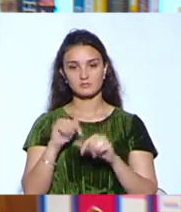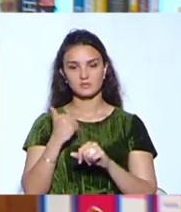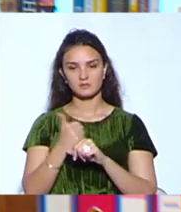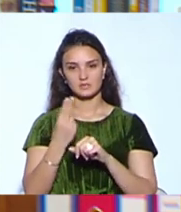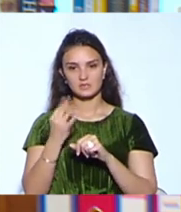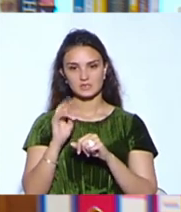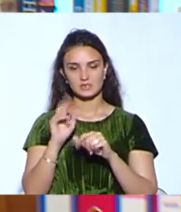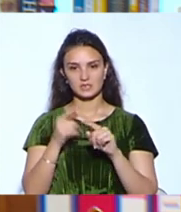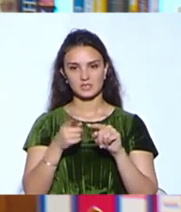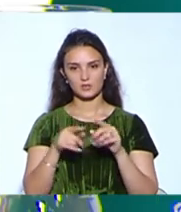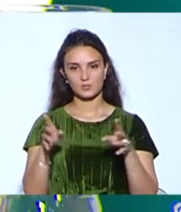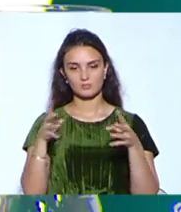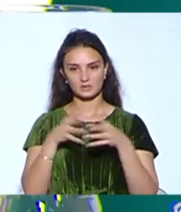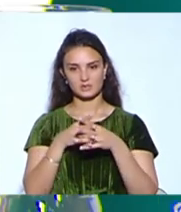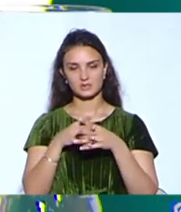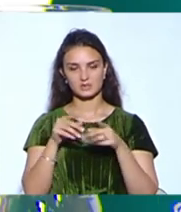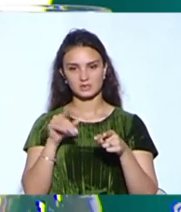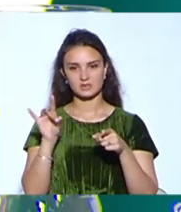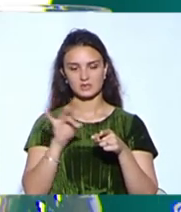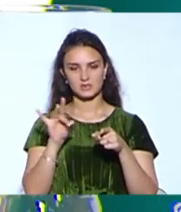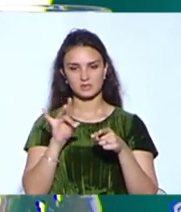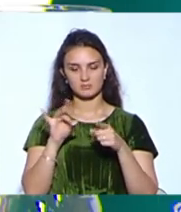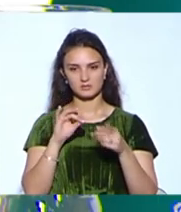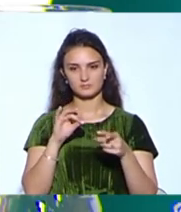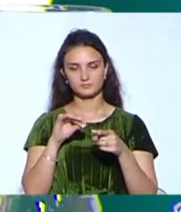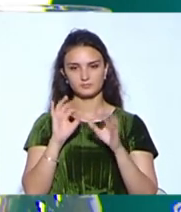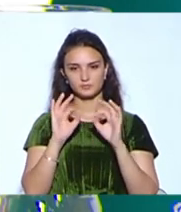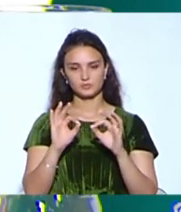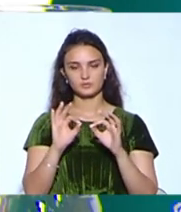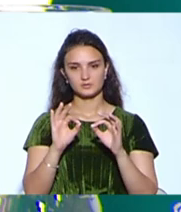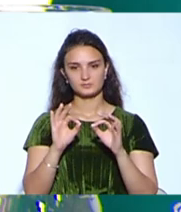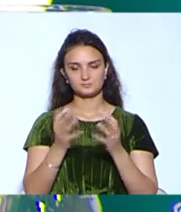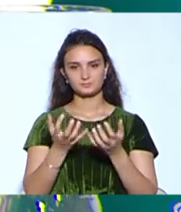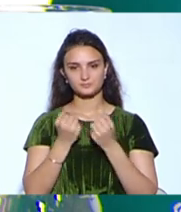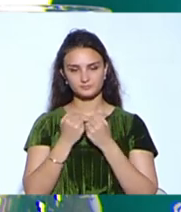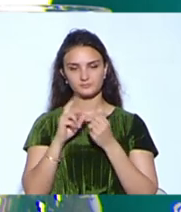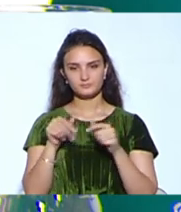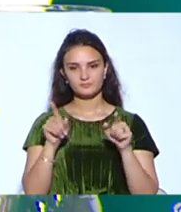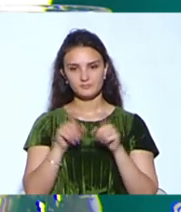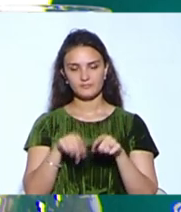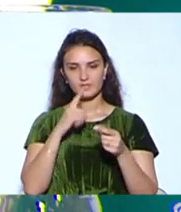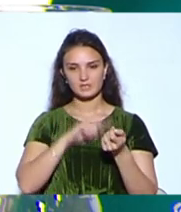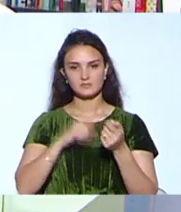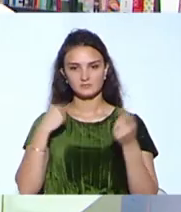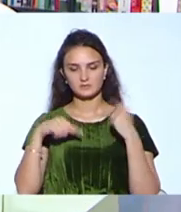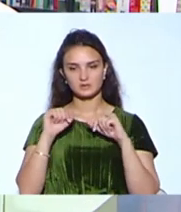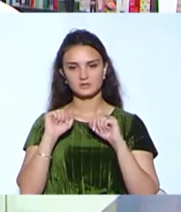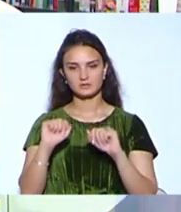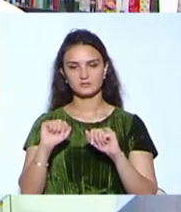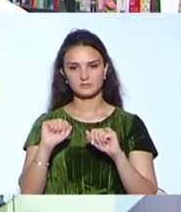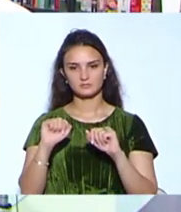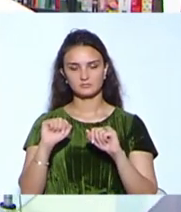მთავარია, ცილოვანი კომბინაცია ცხიმის სწორად შეთვისებისათვის და აგრეთვე სიხლძარღვების დასაცავად.